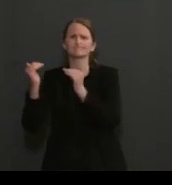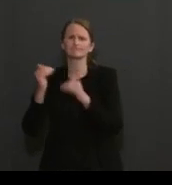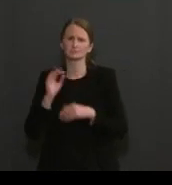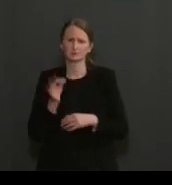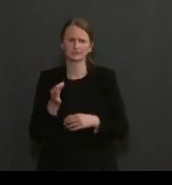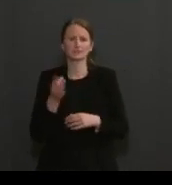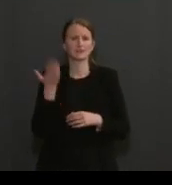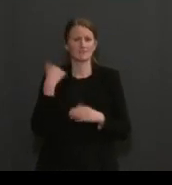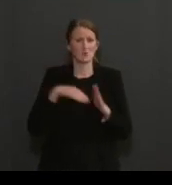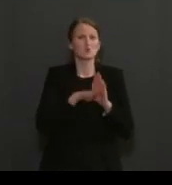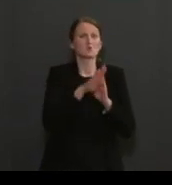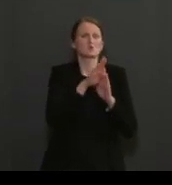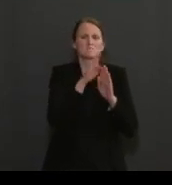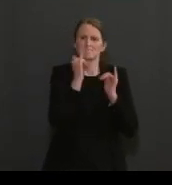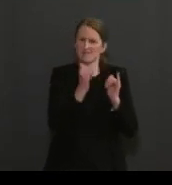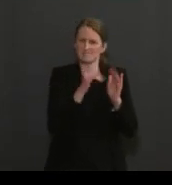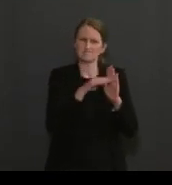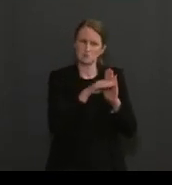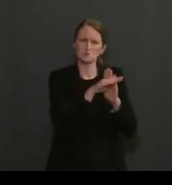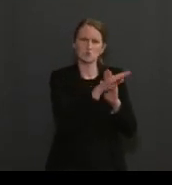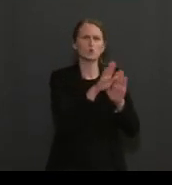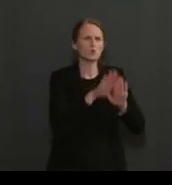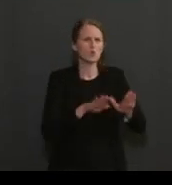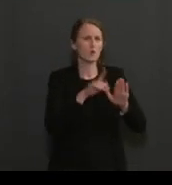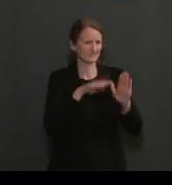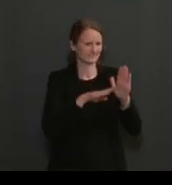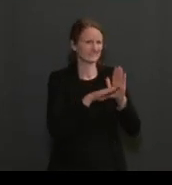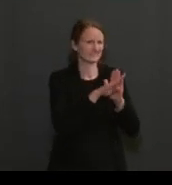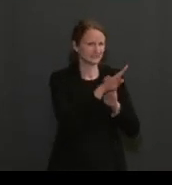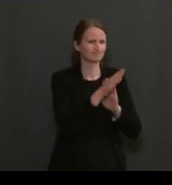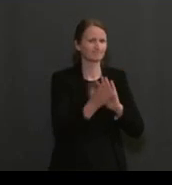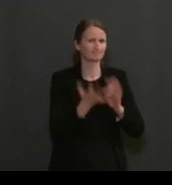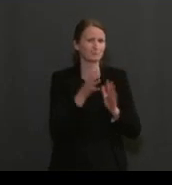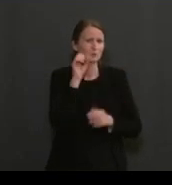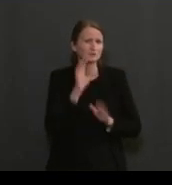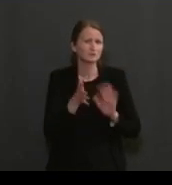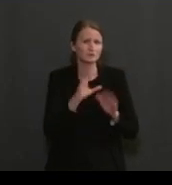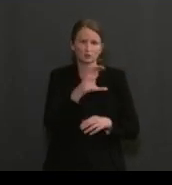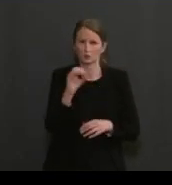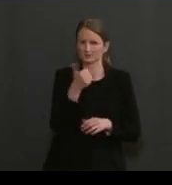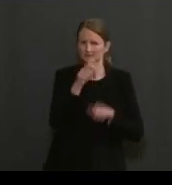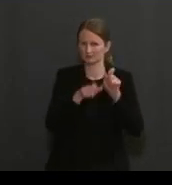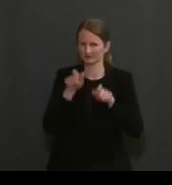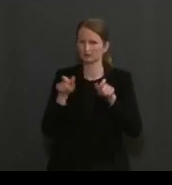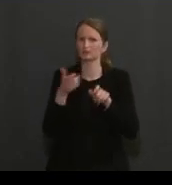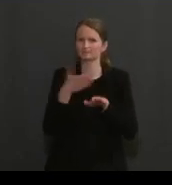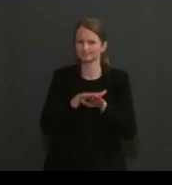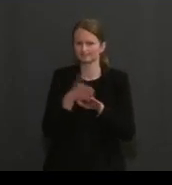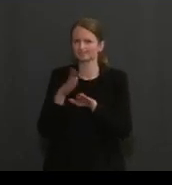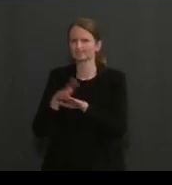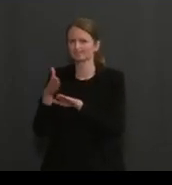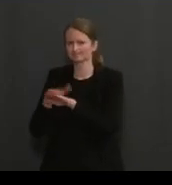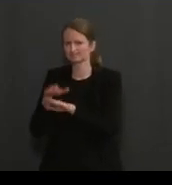On a actuellement 136 décès en moyenne par jour, avec un pic de 178 décès le